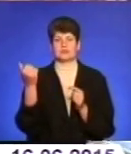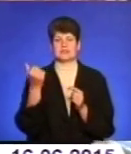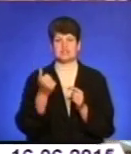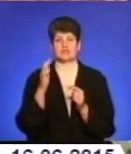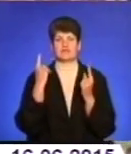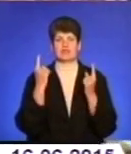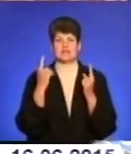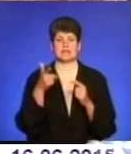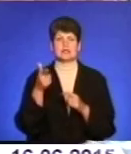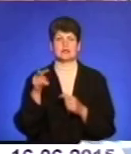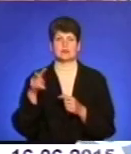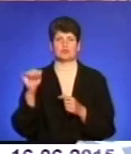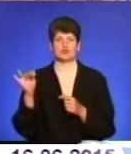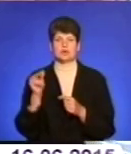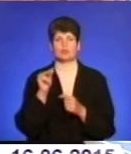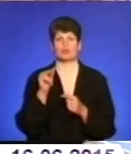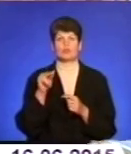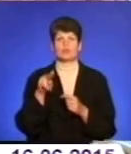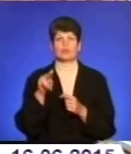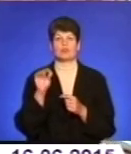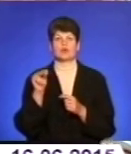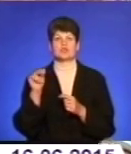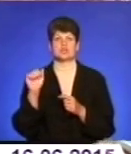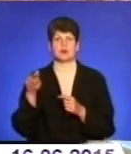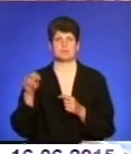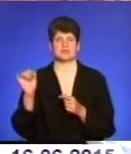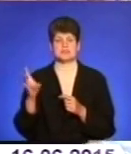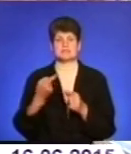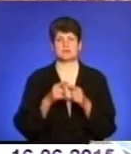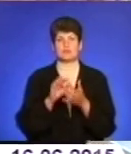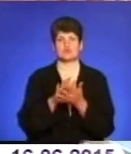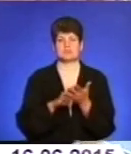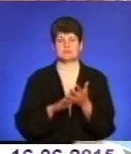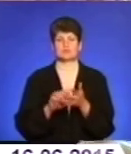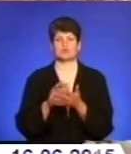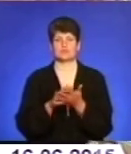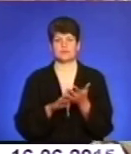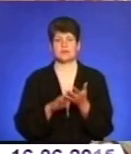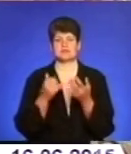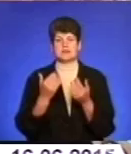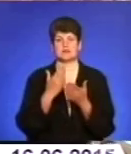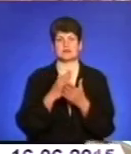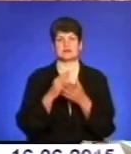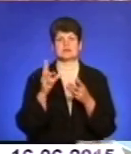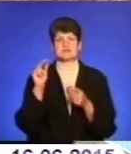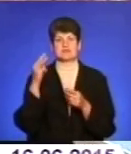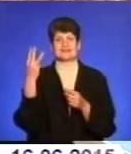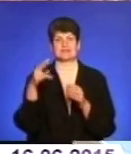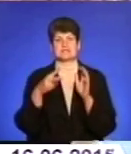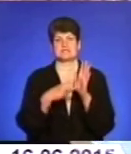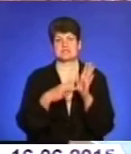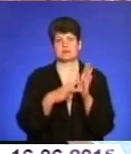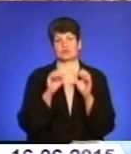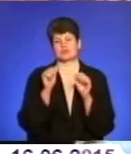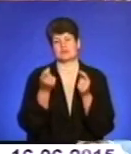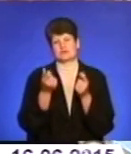по Чапинцях Тернопільського району. Тому процес триває. Зараз ми вийшли на цифру 37 громад, можливо, ця цифра